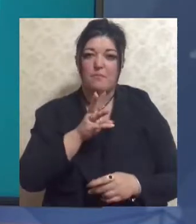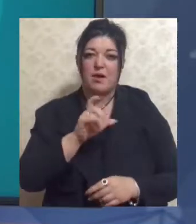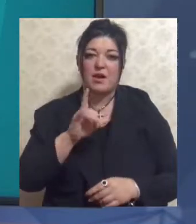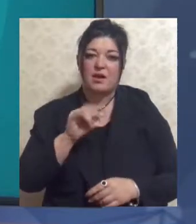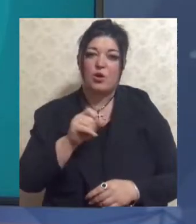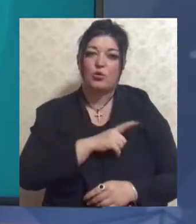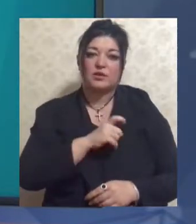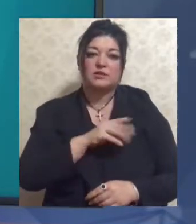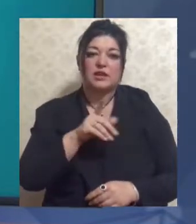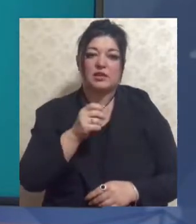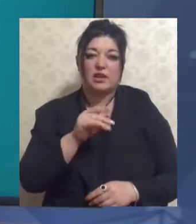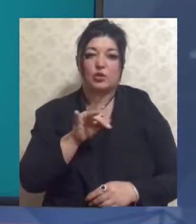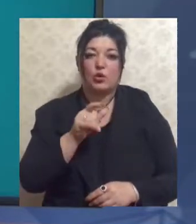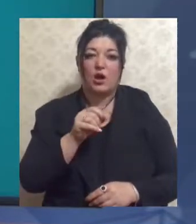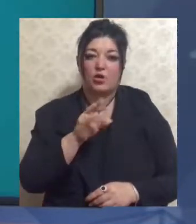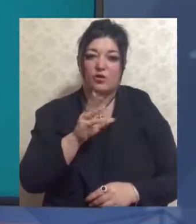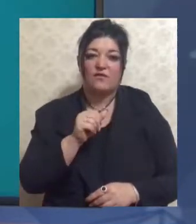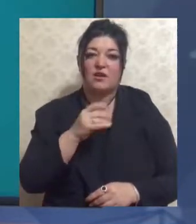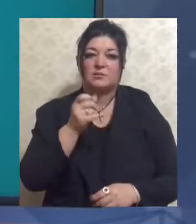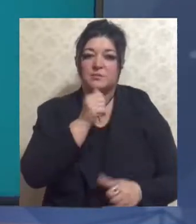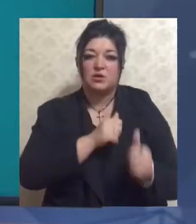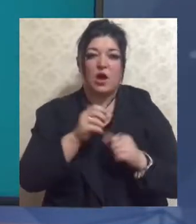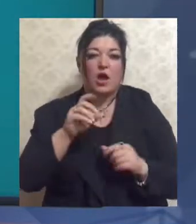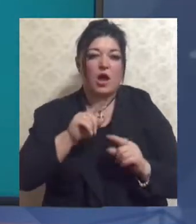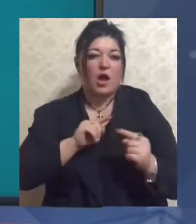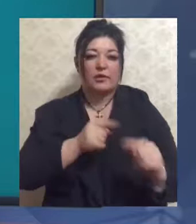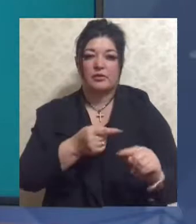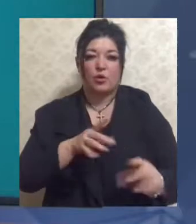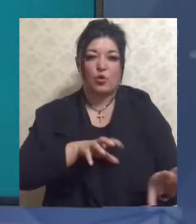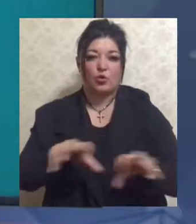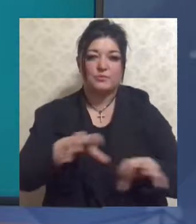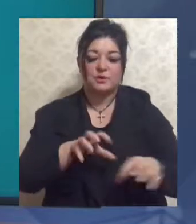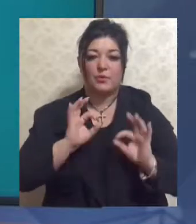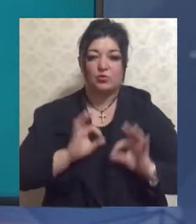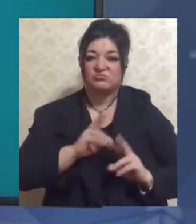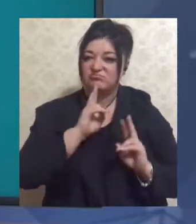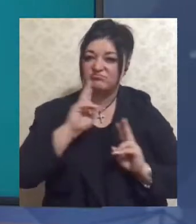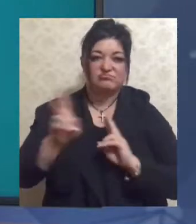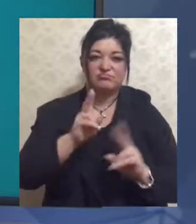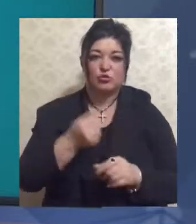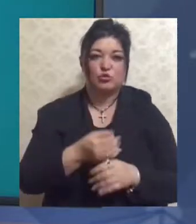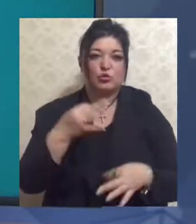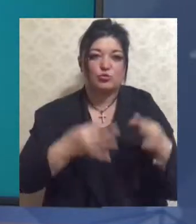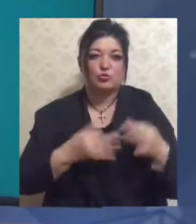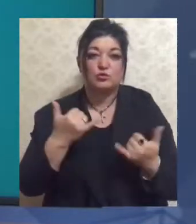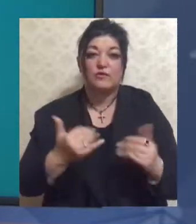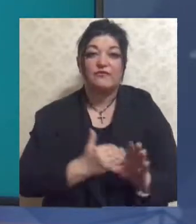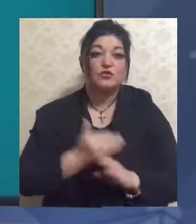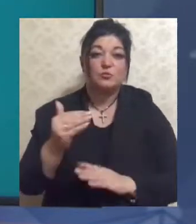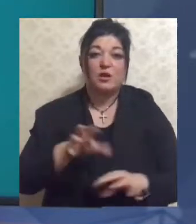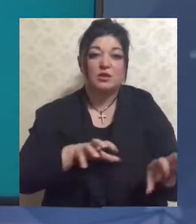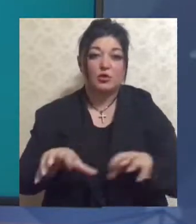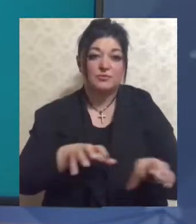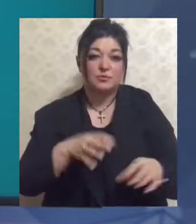Труханова прокурори спеціалізованої антикорупційної прокуратури звернулися до суду. Сьогодні у Вищому антикорупційному суді в